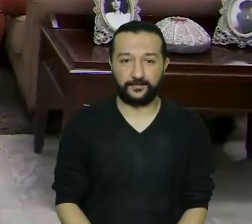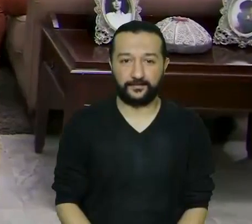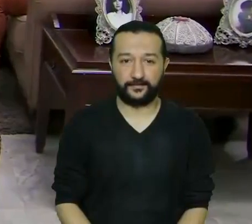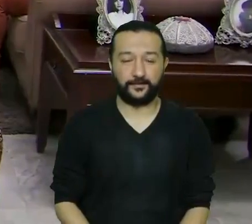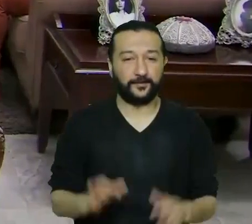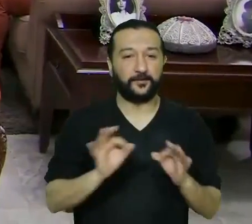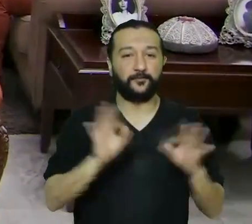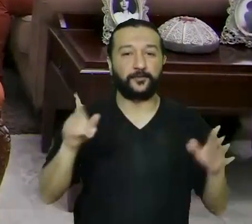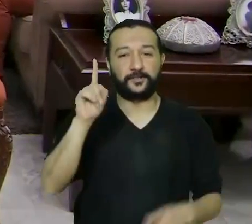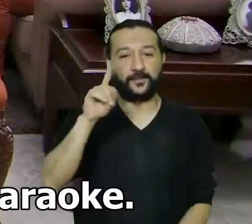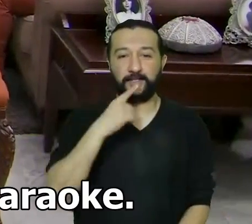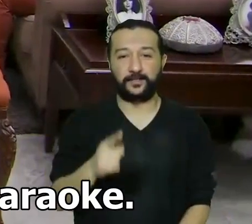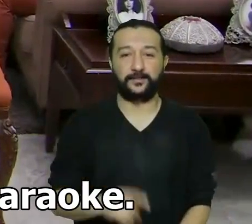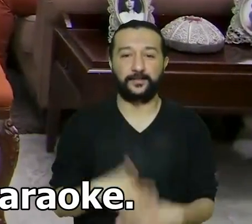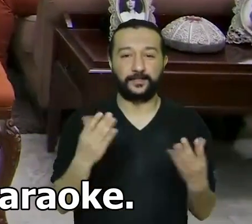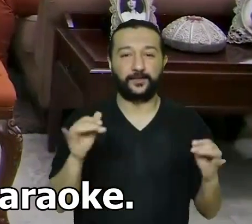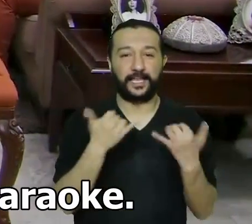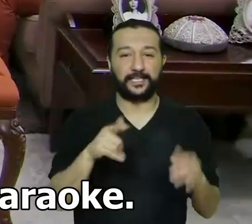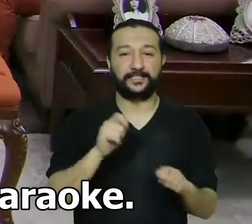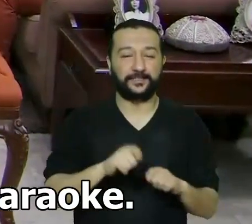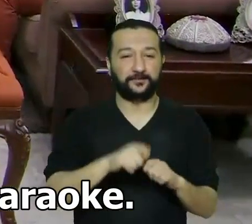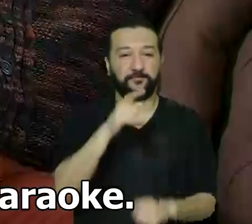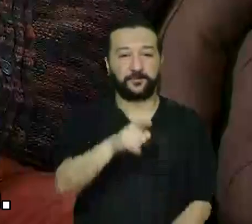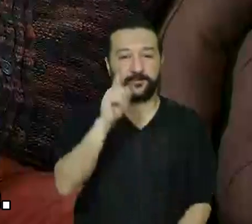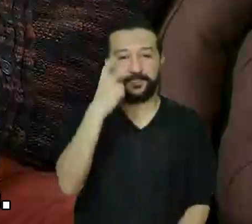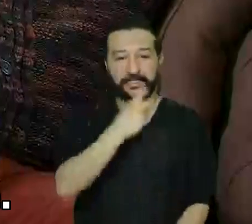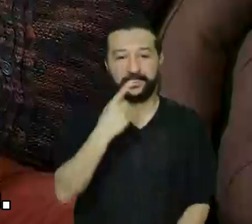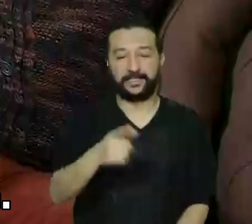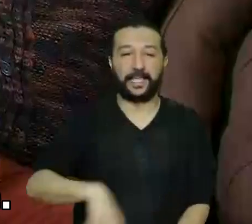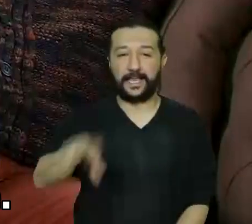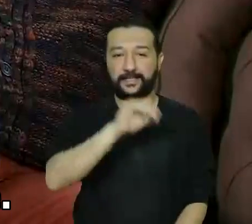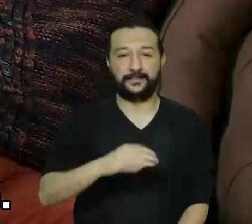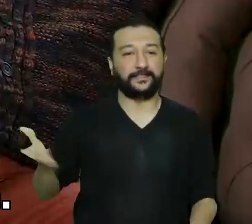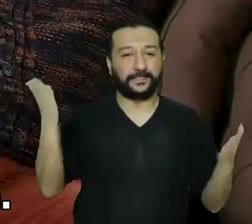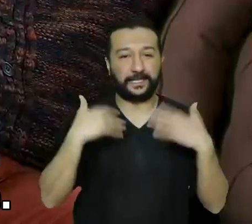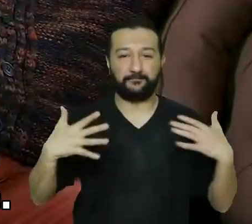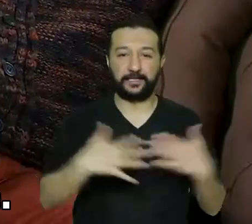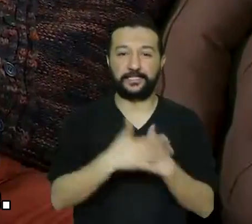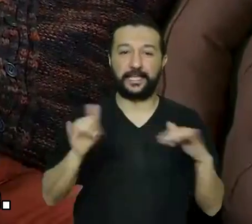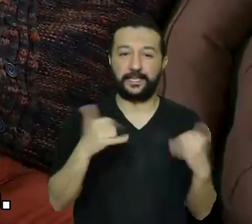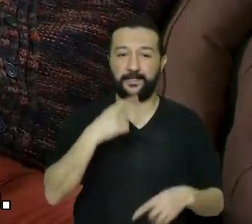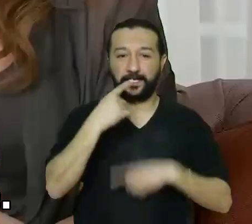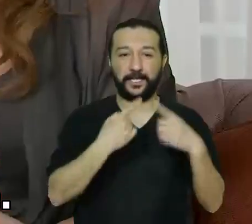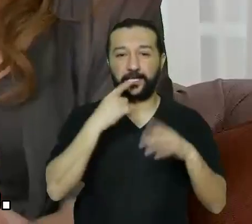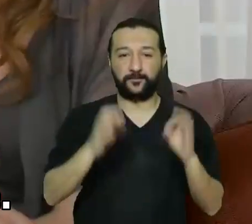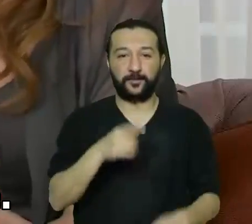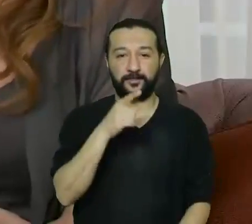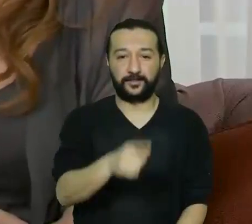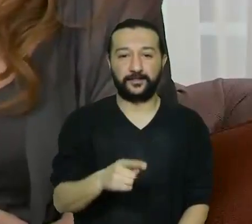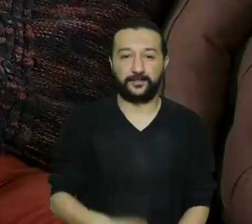Aa, muhteşem. Ay çok eğlenceli bir şeymiş bu karaoke. Herkesi çağıralım akşam, eğlenelim, söyleyelim böyle